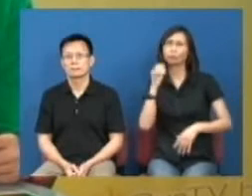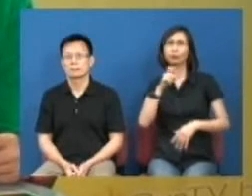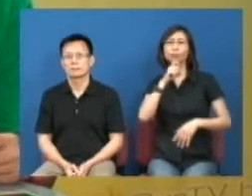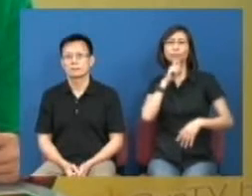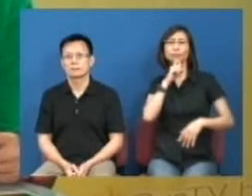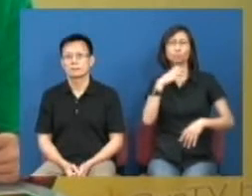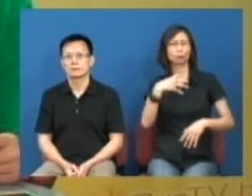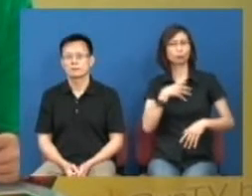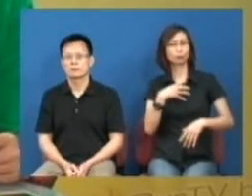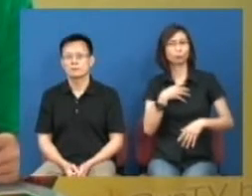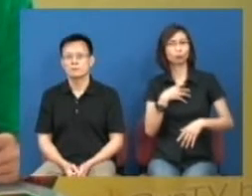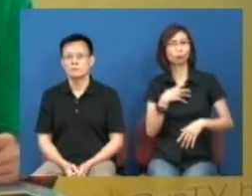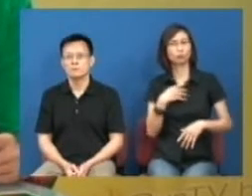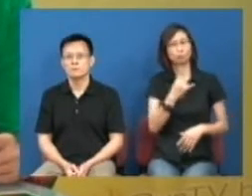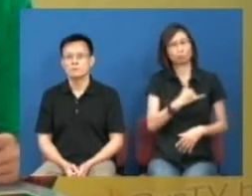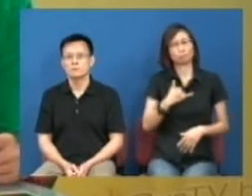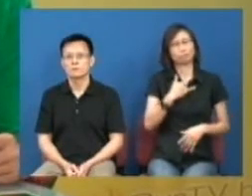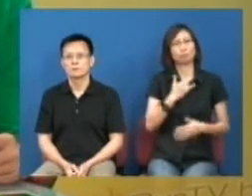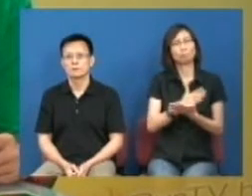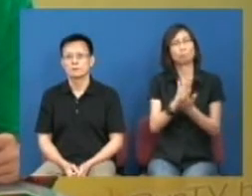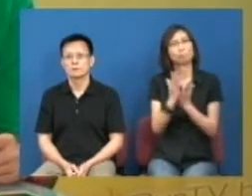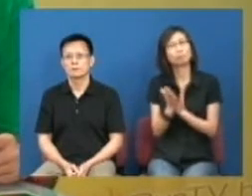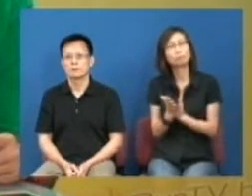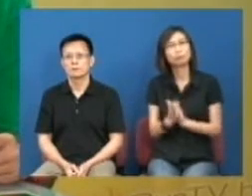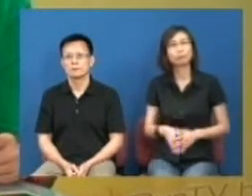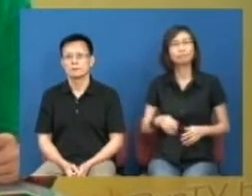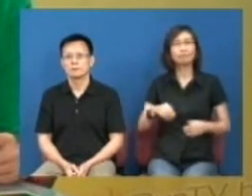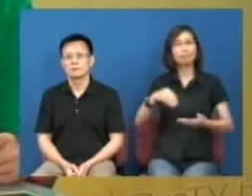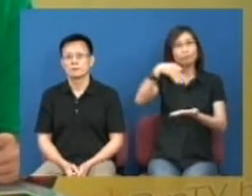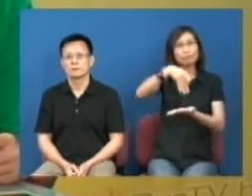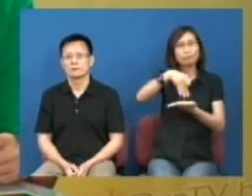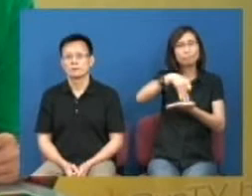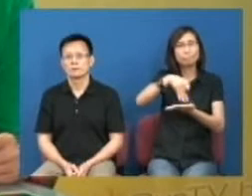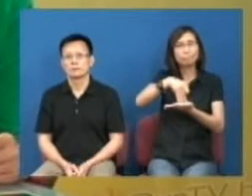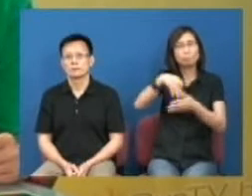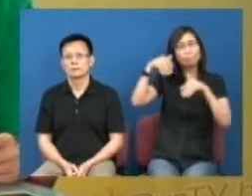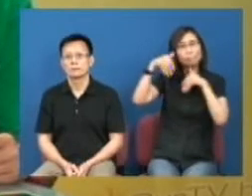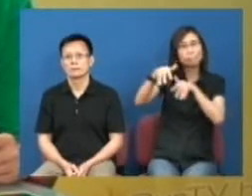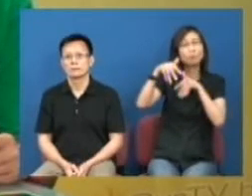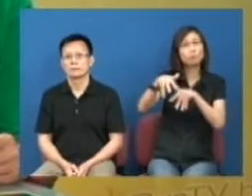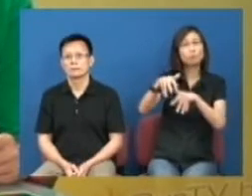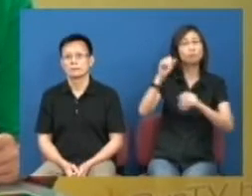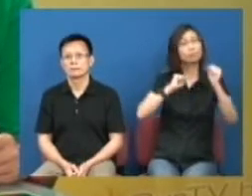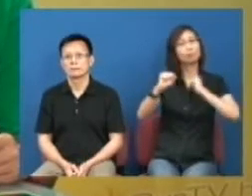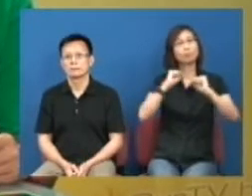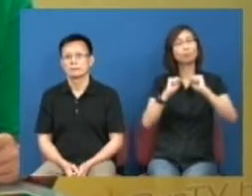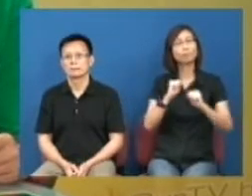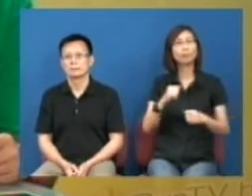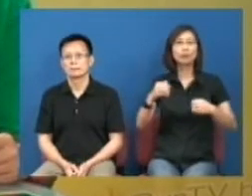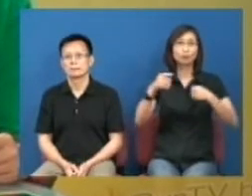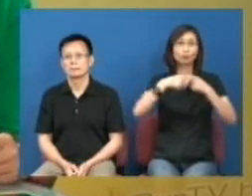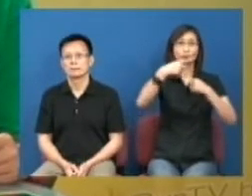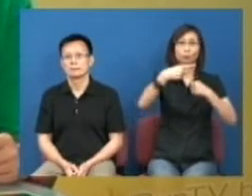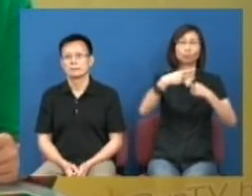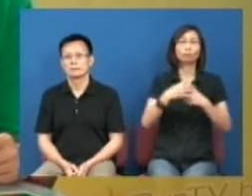於即係香港市民參與一啲即係示威行動啊，或者一啲抗議行動嘅時候。咁其中一個觀察就係話，其實